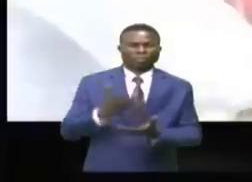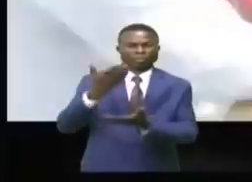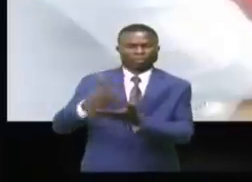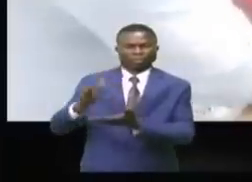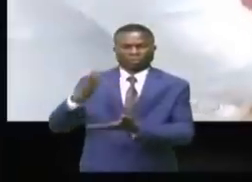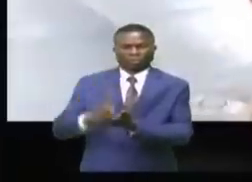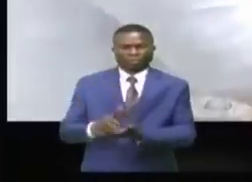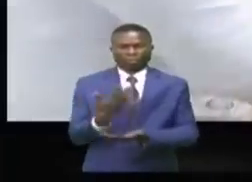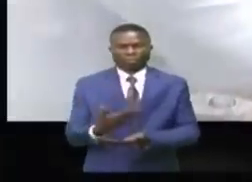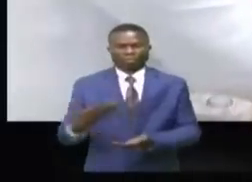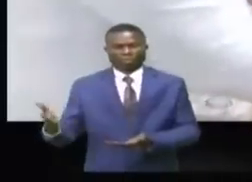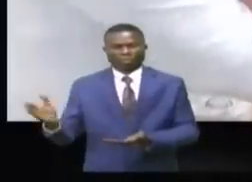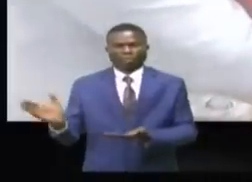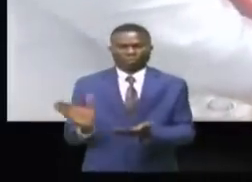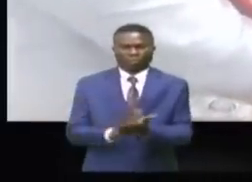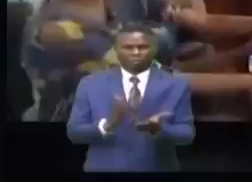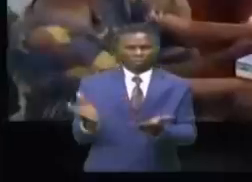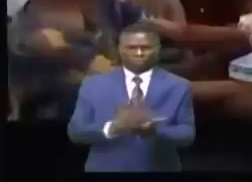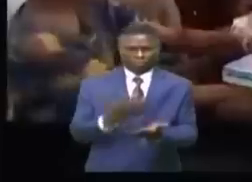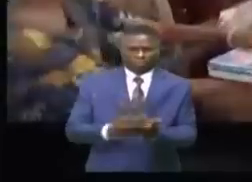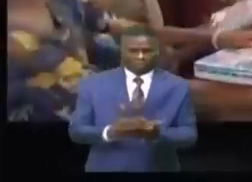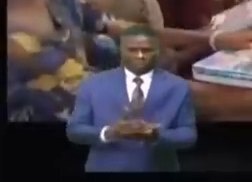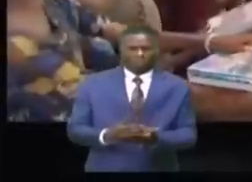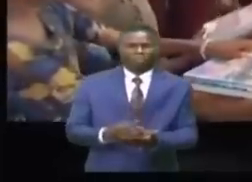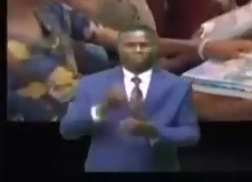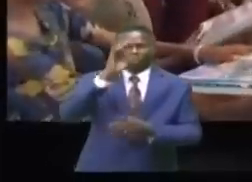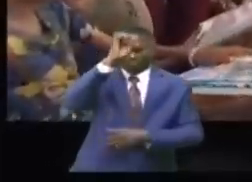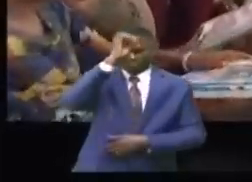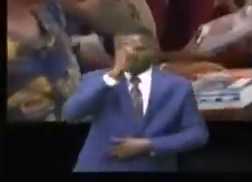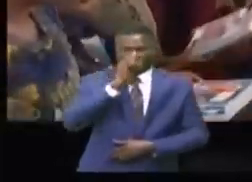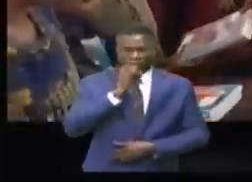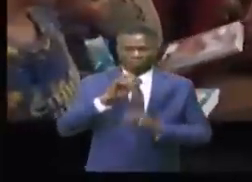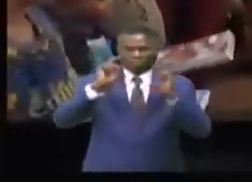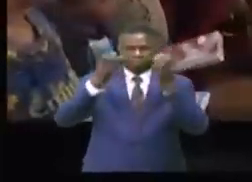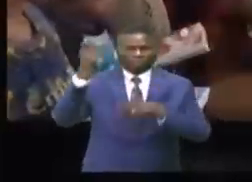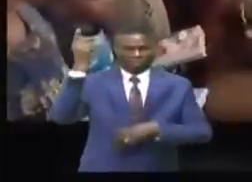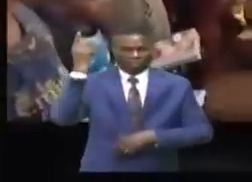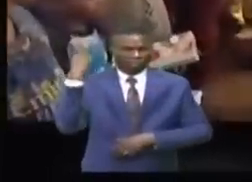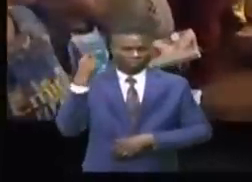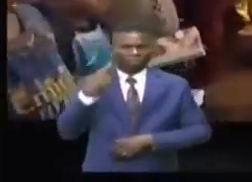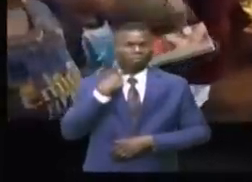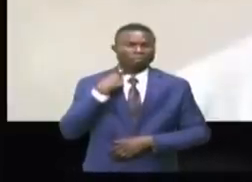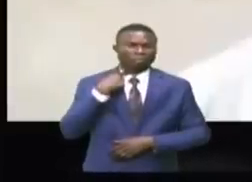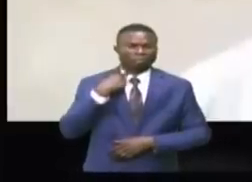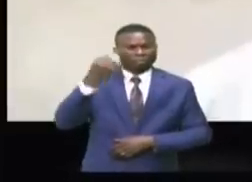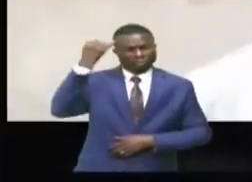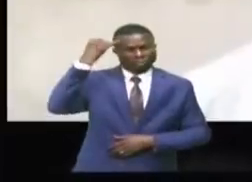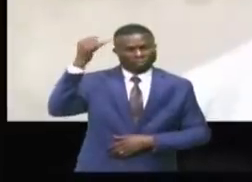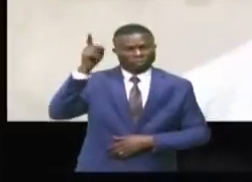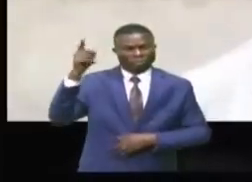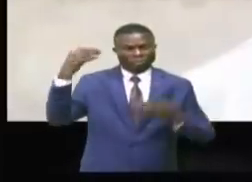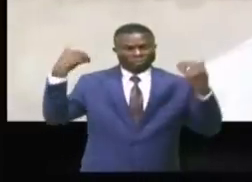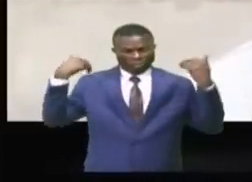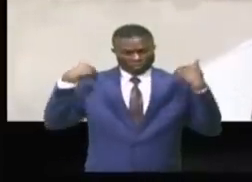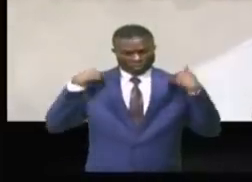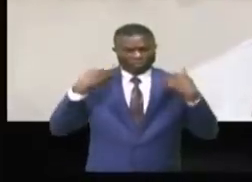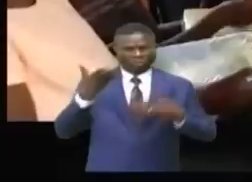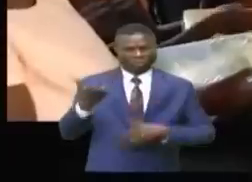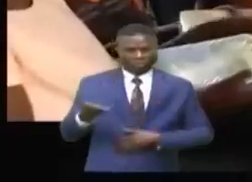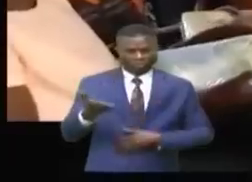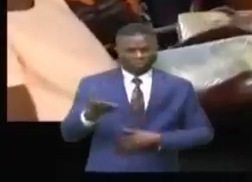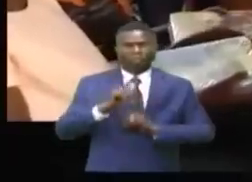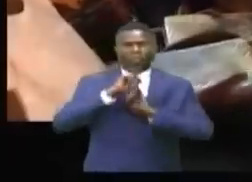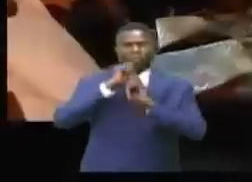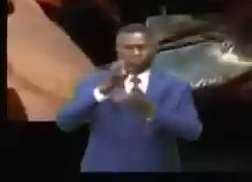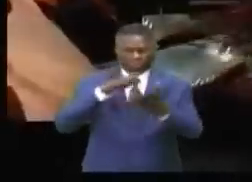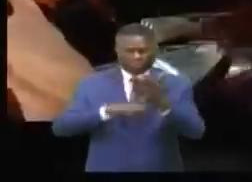des objets classiques aux orphelins vulnérables de la ville de Kenge. Pour le secrétaire général de l'Initiative Plurielle, Robert Akenda, ces gestes